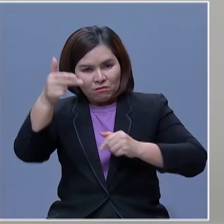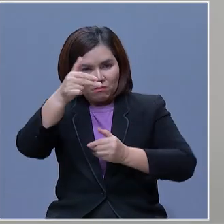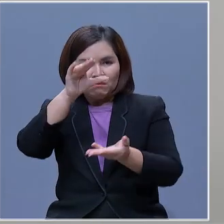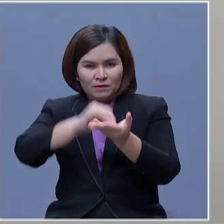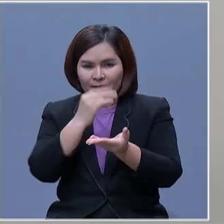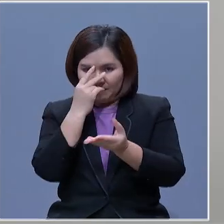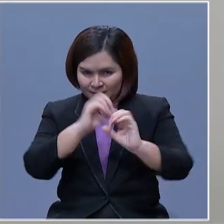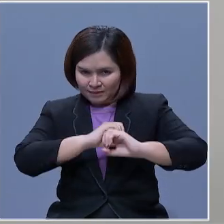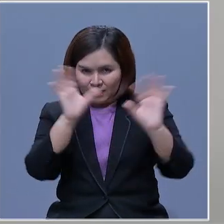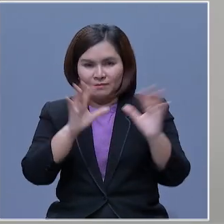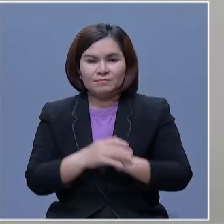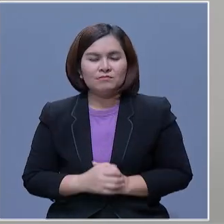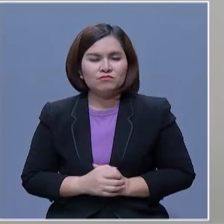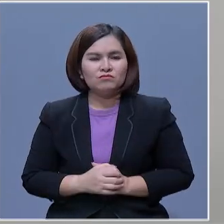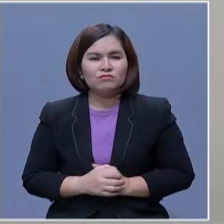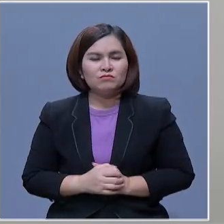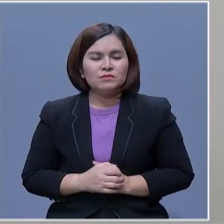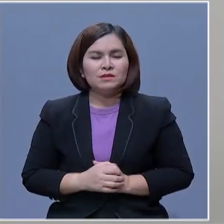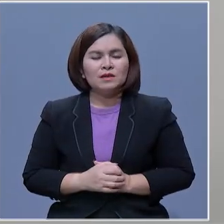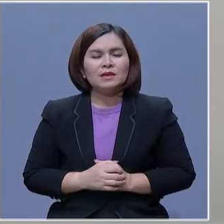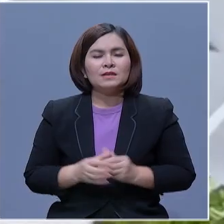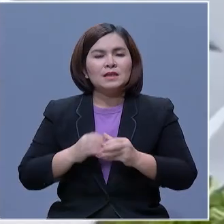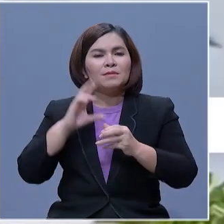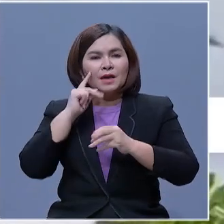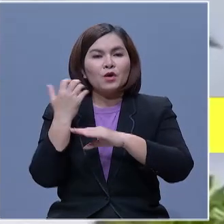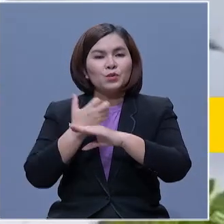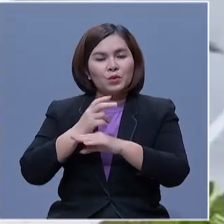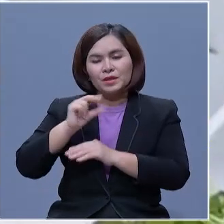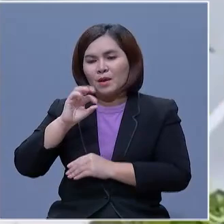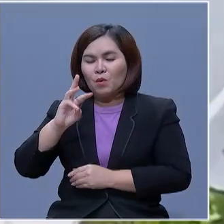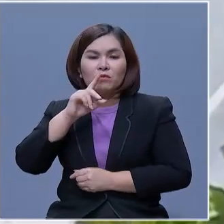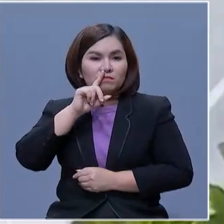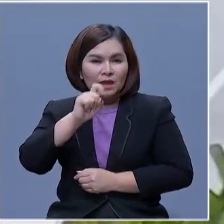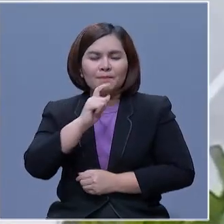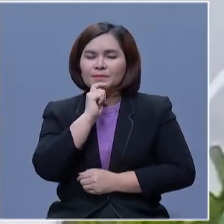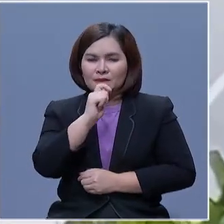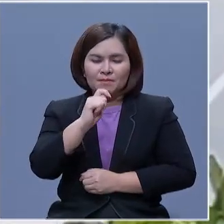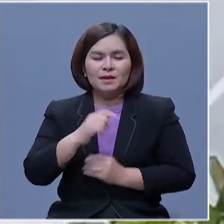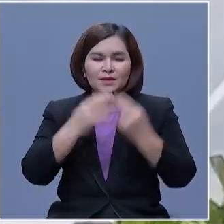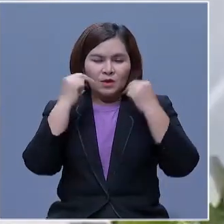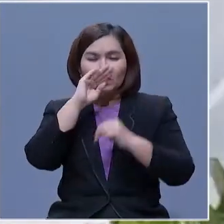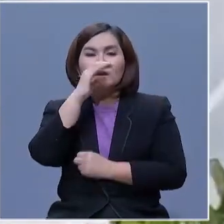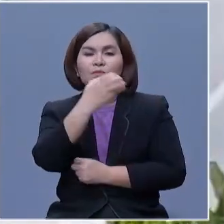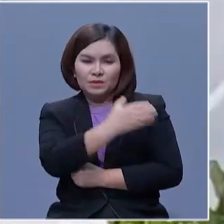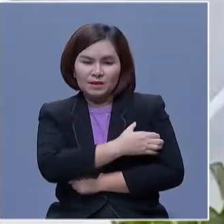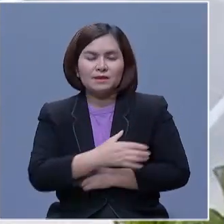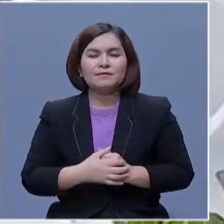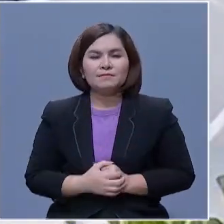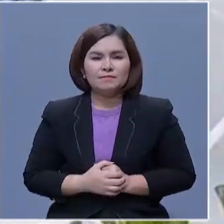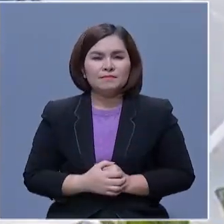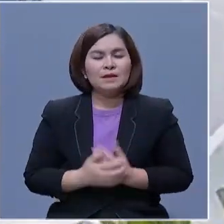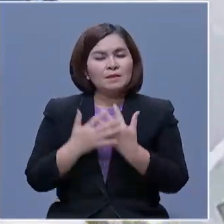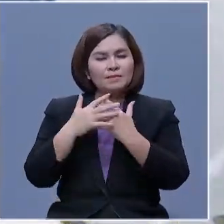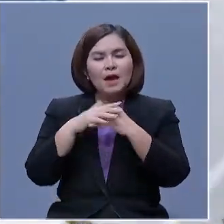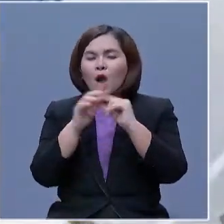นะสุดท้ายก็มีความผิดนะทีนี้ทีมข่าว PPTVก็ต้องไปถามเจ้าตัวเลยแหละครับหลังจากที่ถูกกล่าวหาพยายามที่จะ